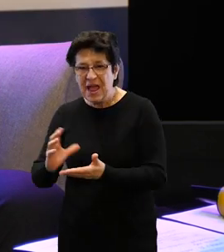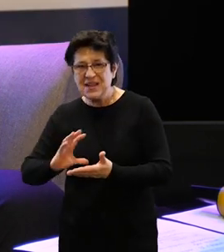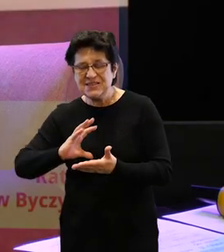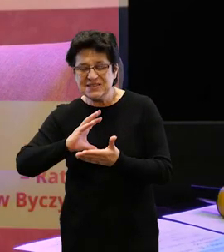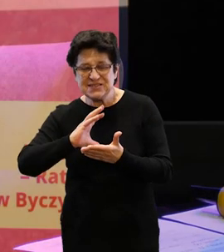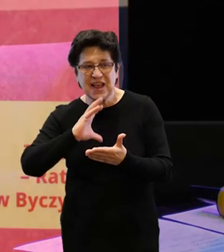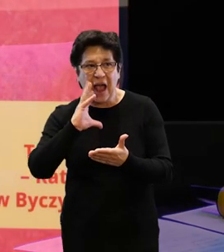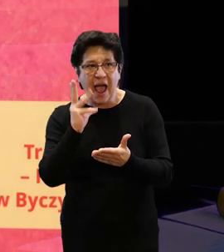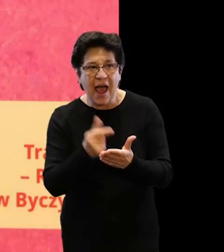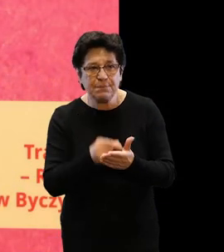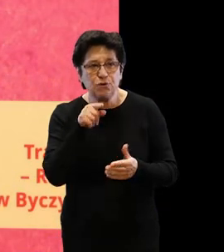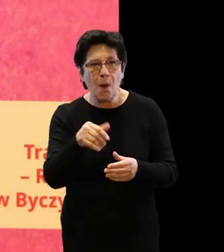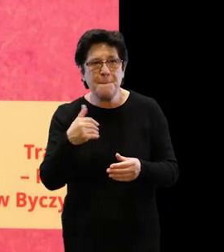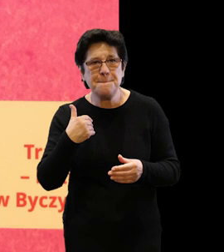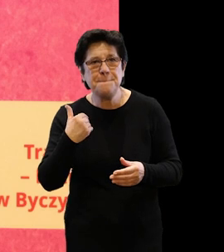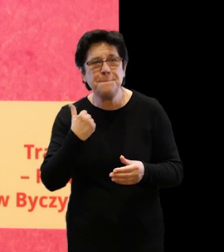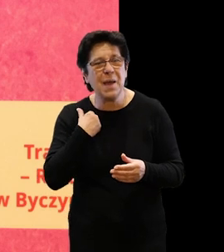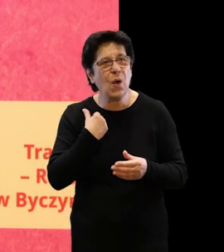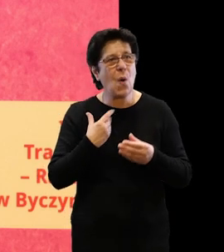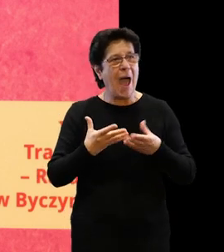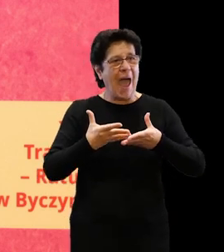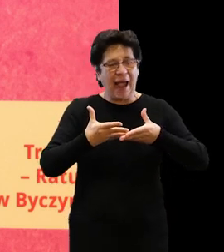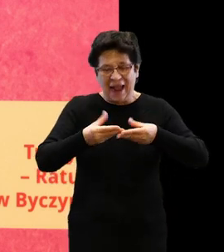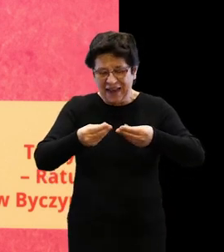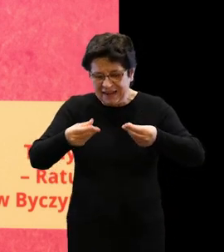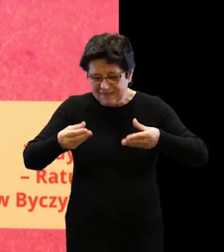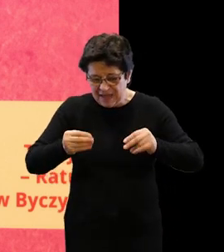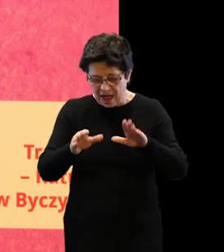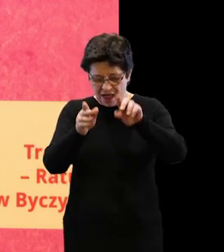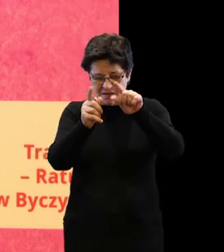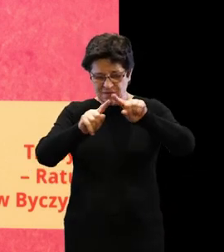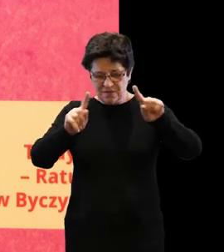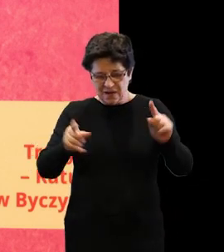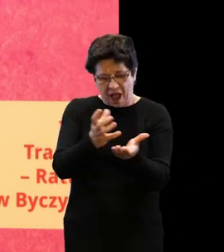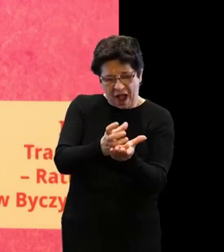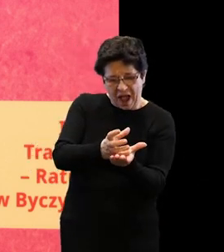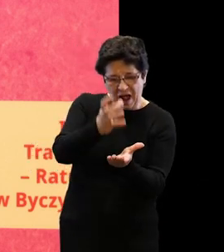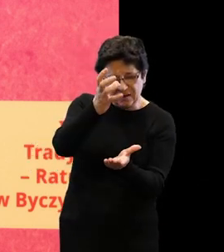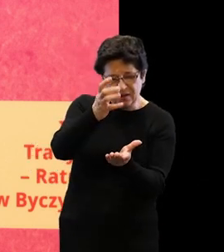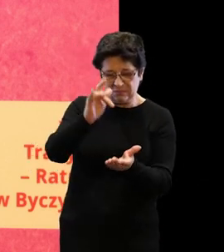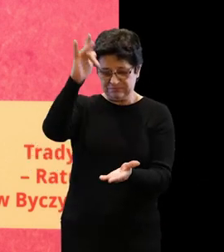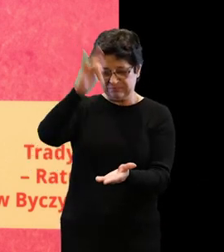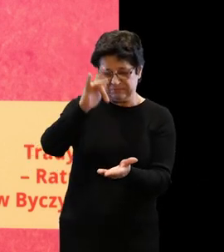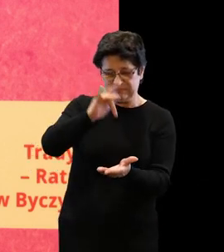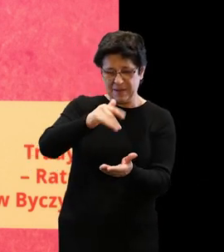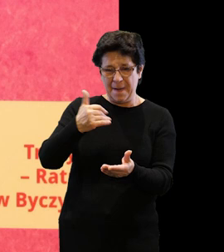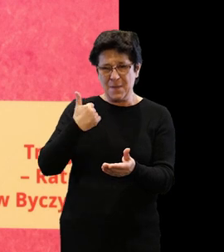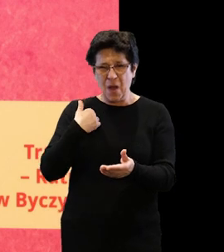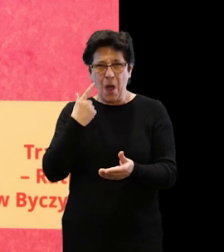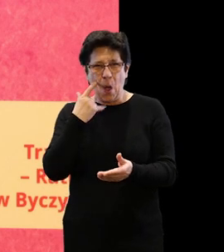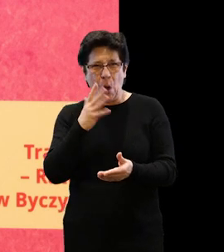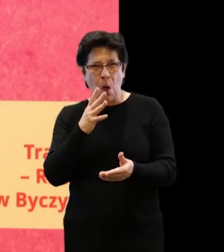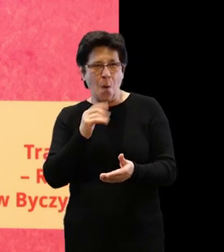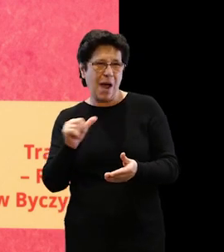gliniany garnuszek niedużej wielkości który za i łącznie podobno koło